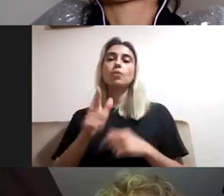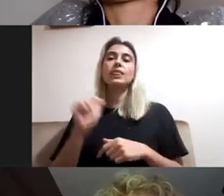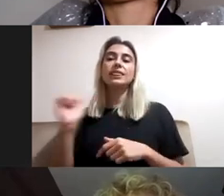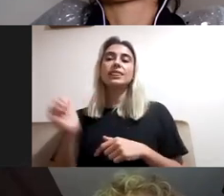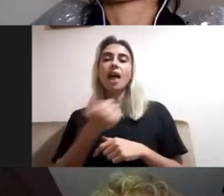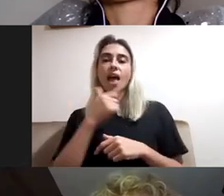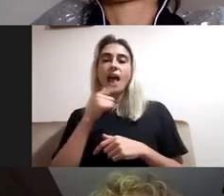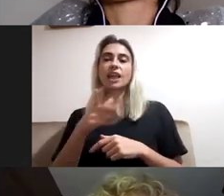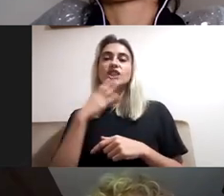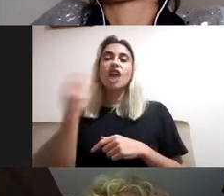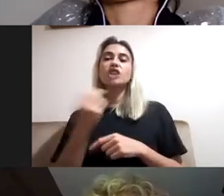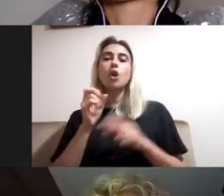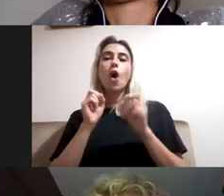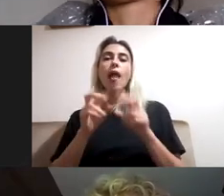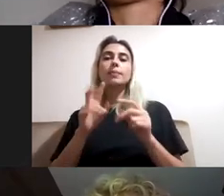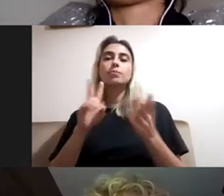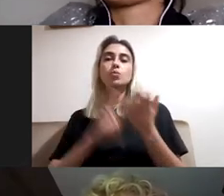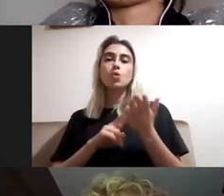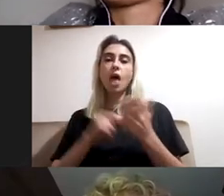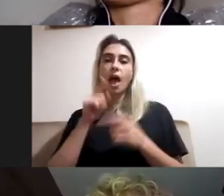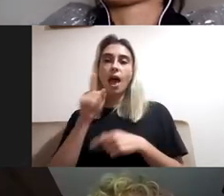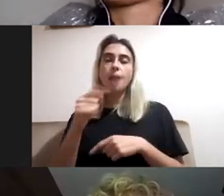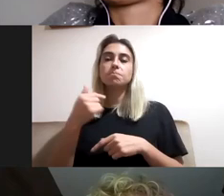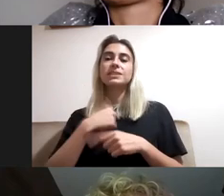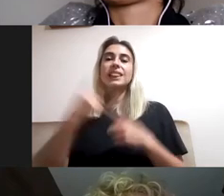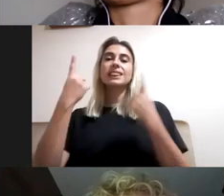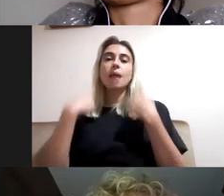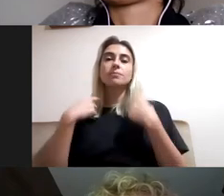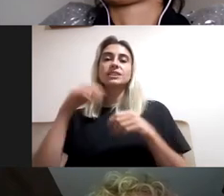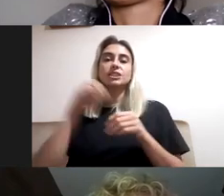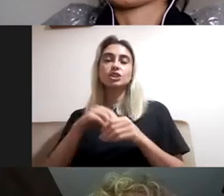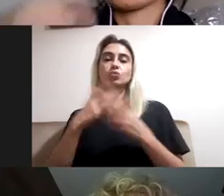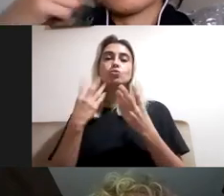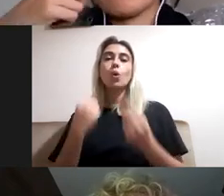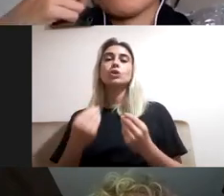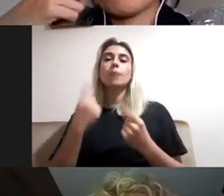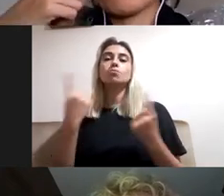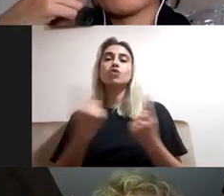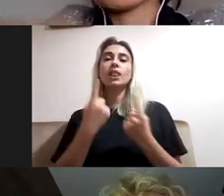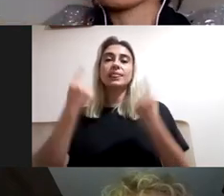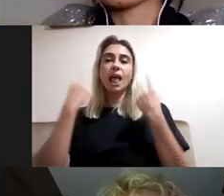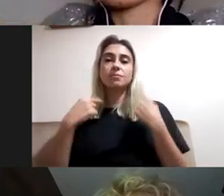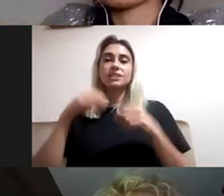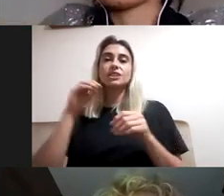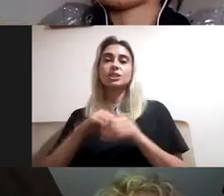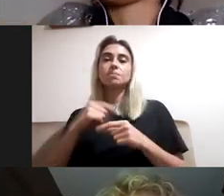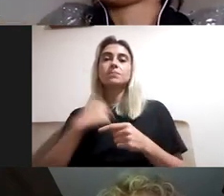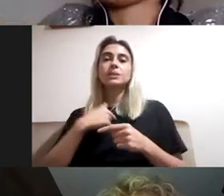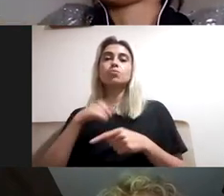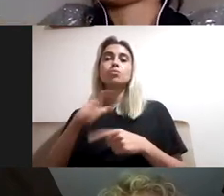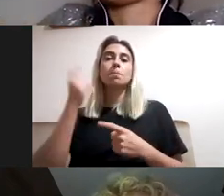ve genç öğretim üyemize, bizi temsil ettiği için ve çok güzel bir şekilde temsil ettiği için, bize de bu